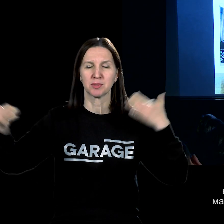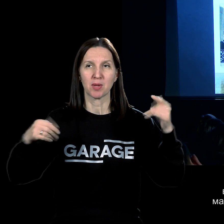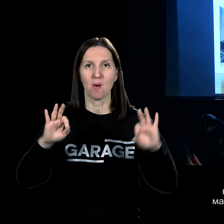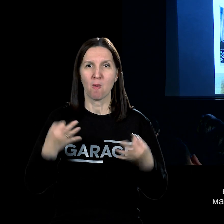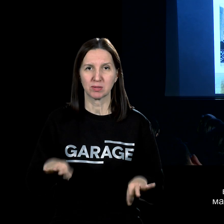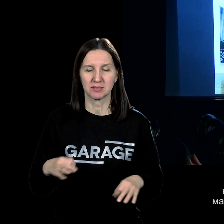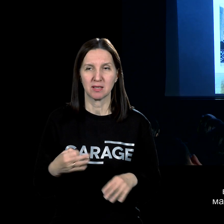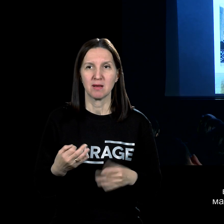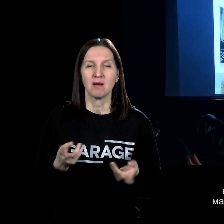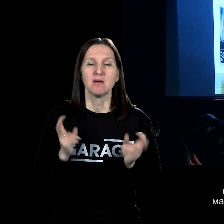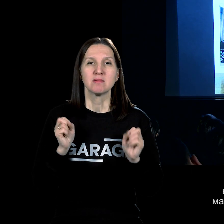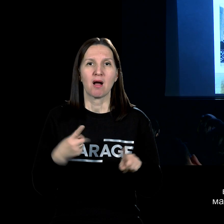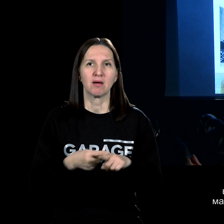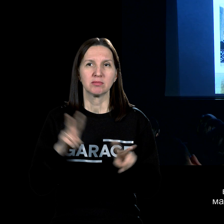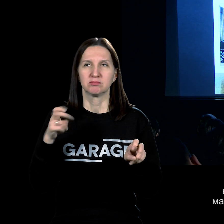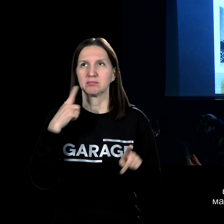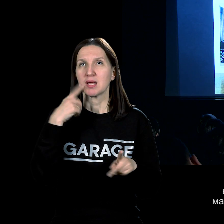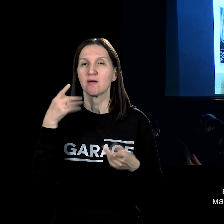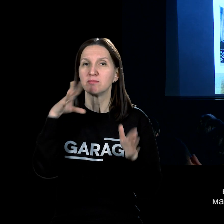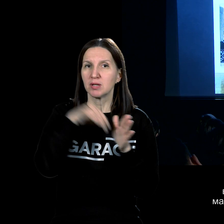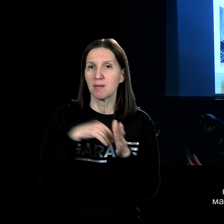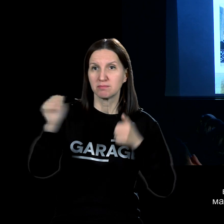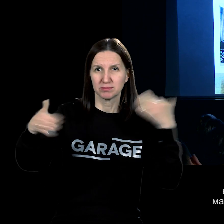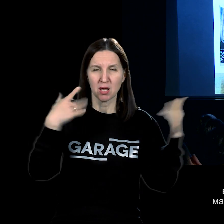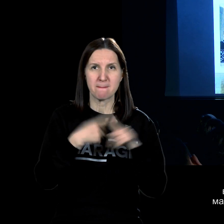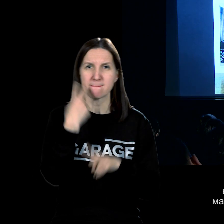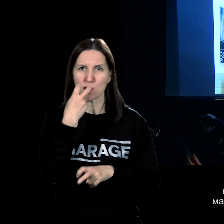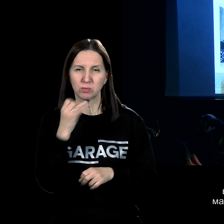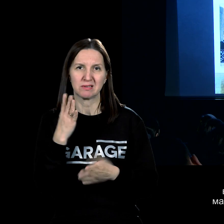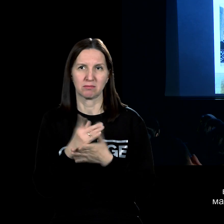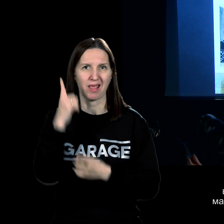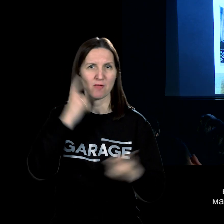он работает, как мусора, как информация.